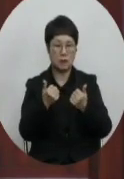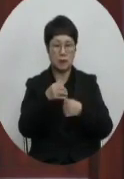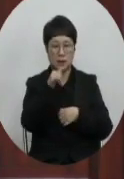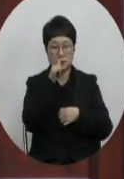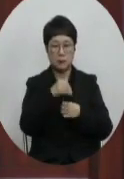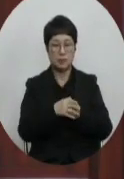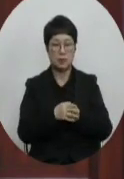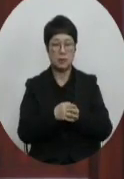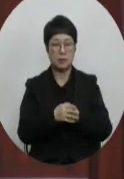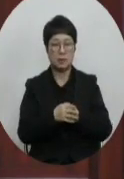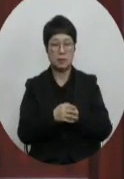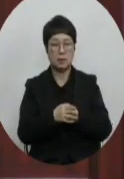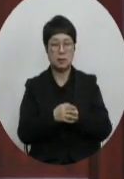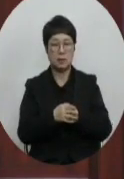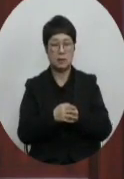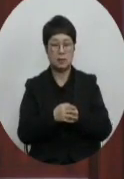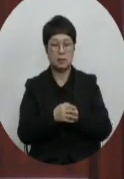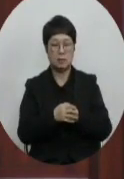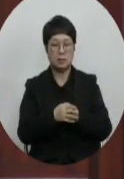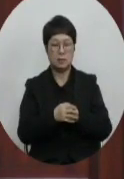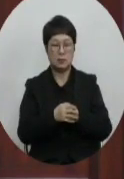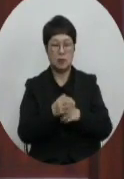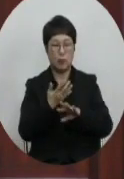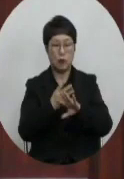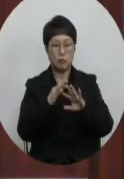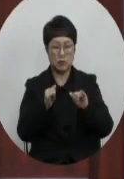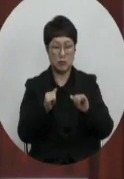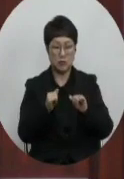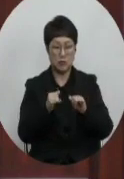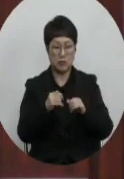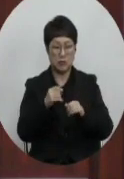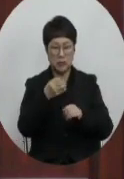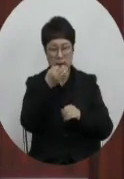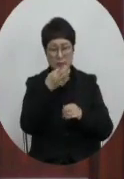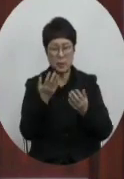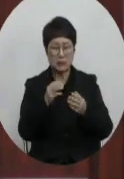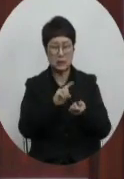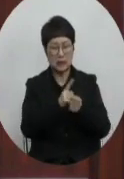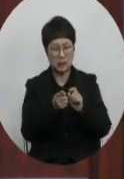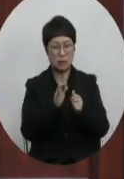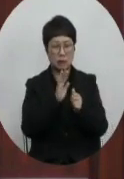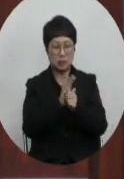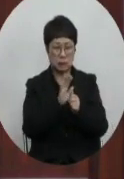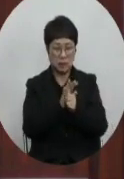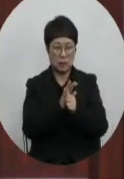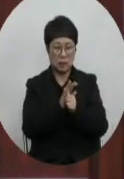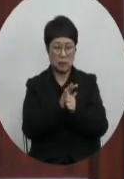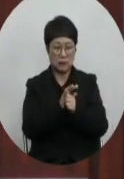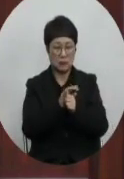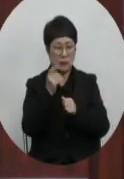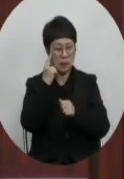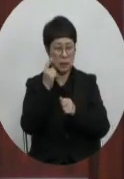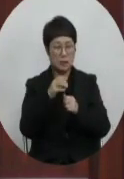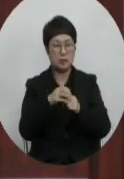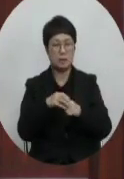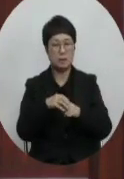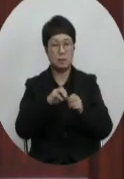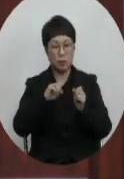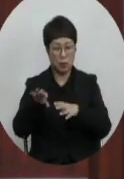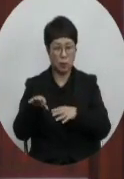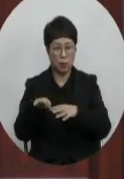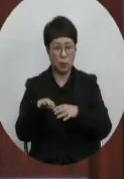있었습니다. 막연하게 외국인이 굳은 일을 대신해 줄 것이라는 생각에서 벗어나 제대로 된 노동 환경을